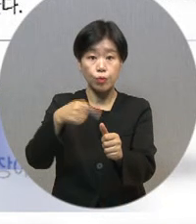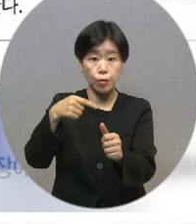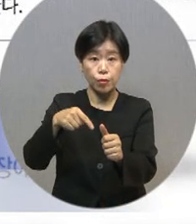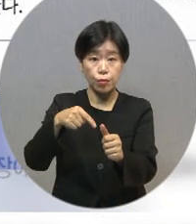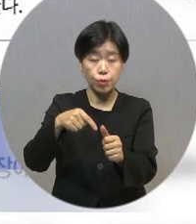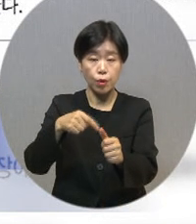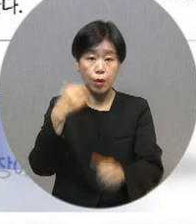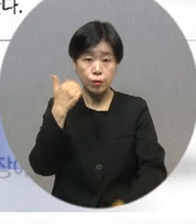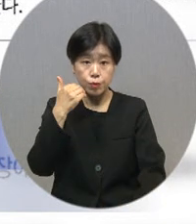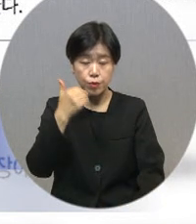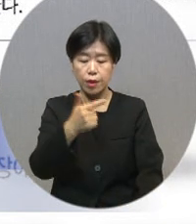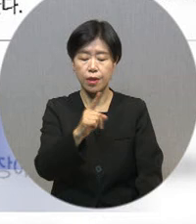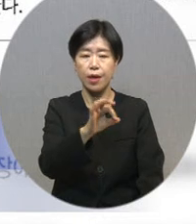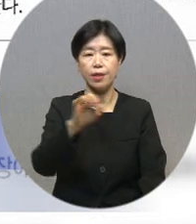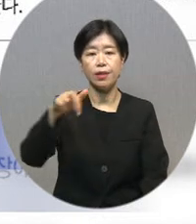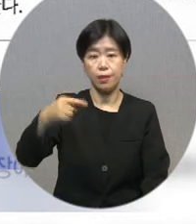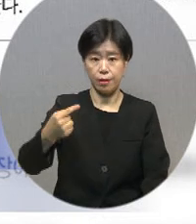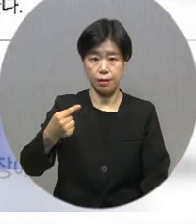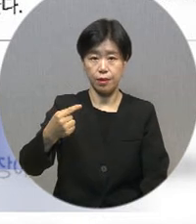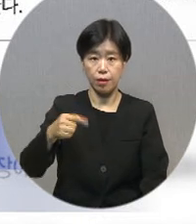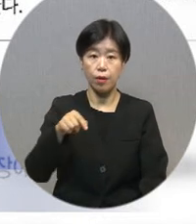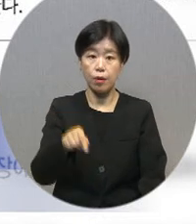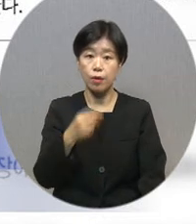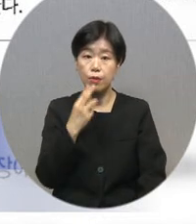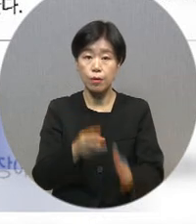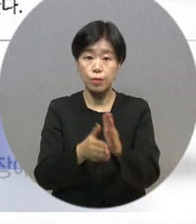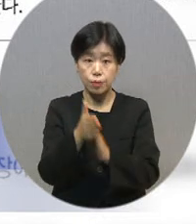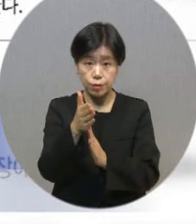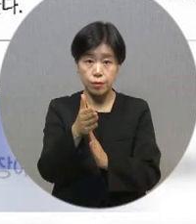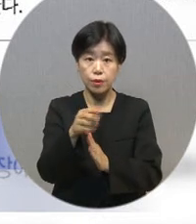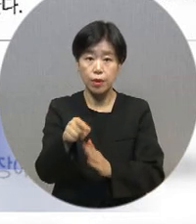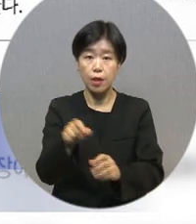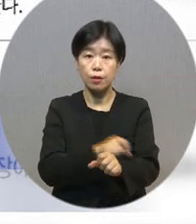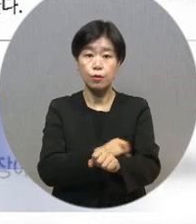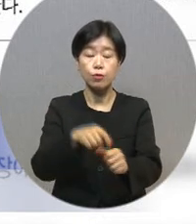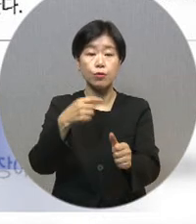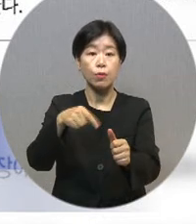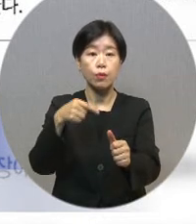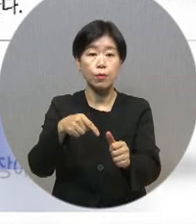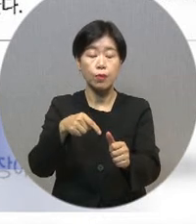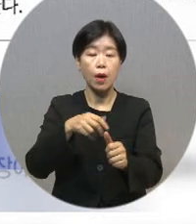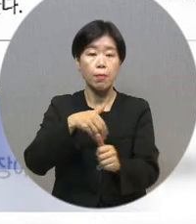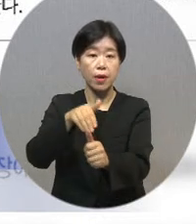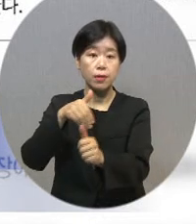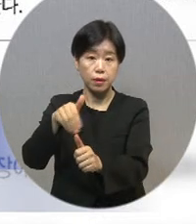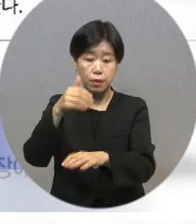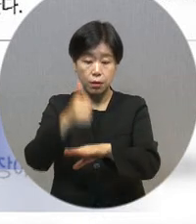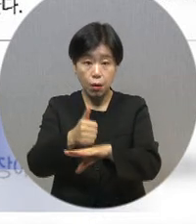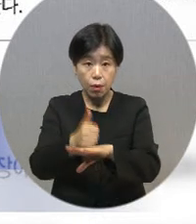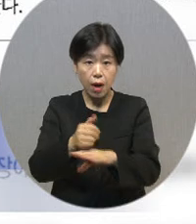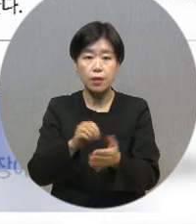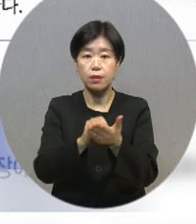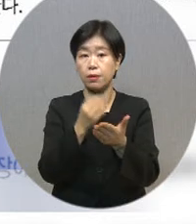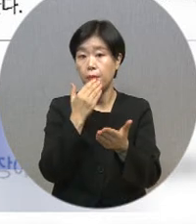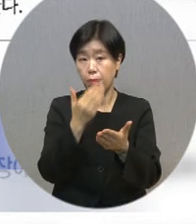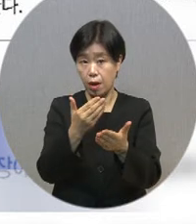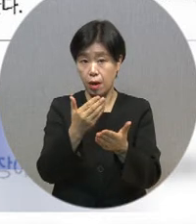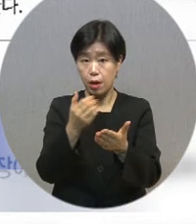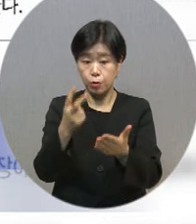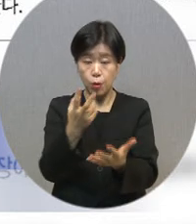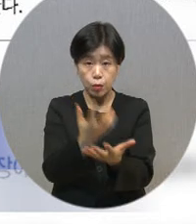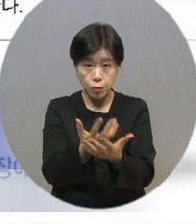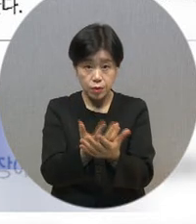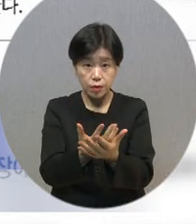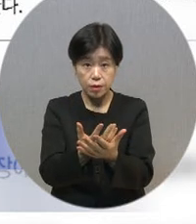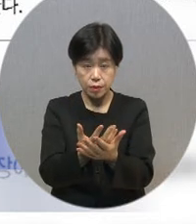결과는 나이스서울 특수교육 배치 시스템에서 확인할 수 있으며 배치 결과 통지서는 소속 중학교로 배부의